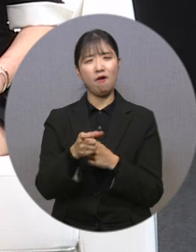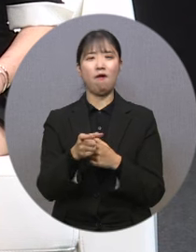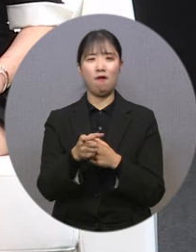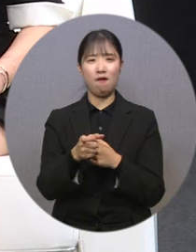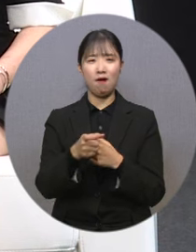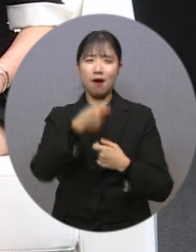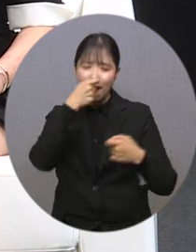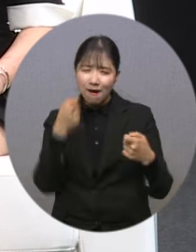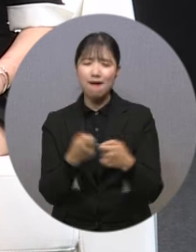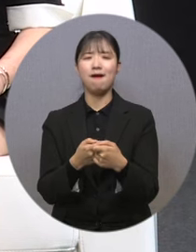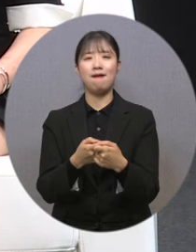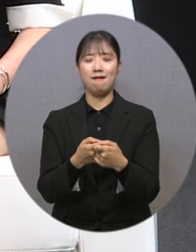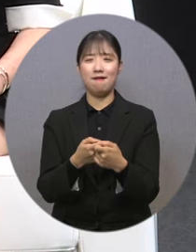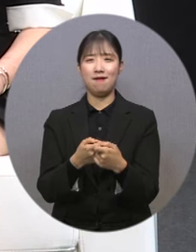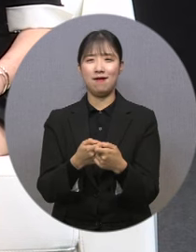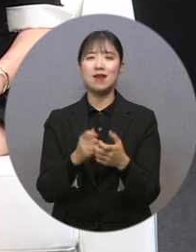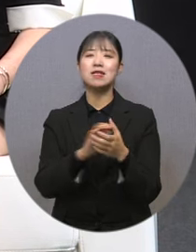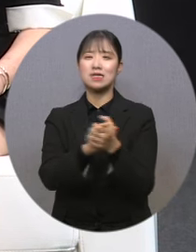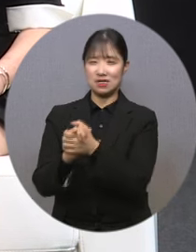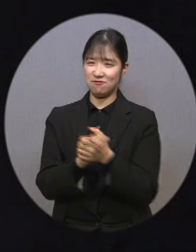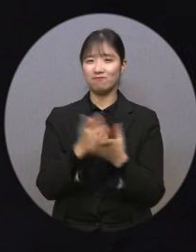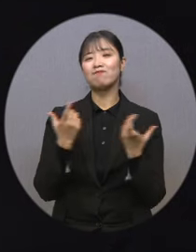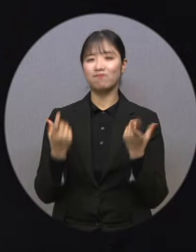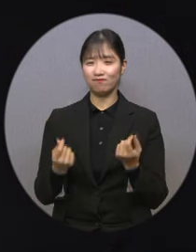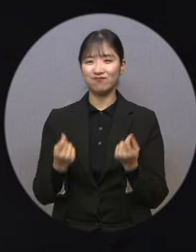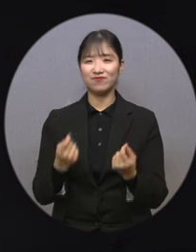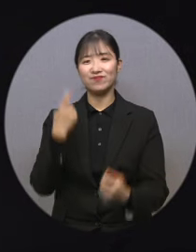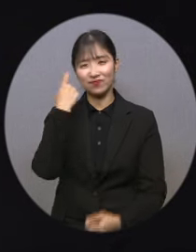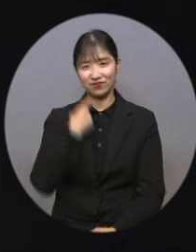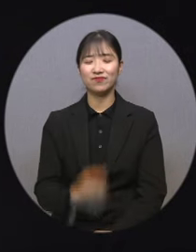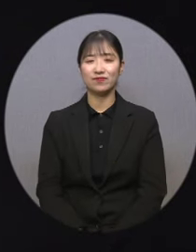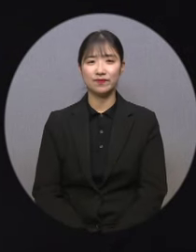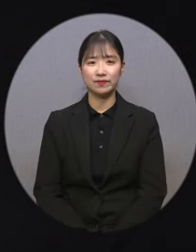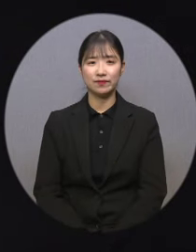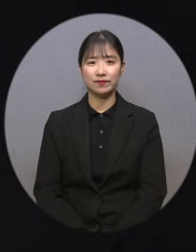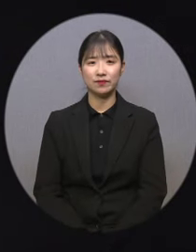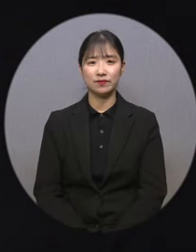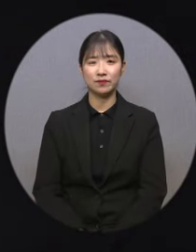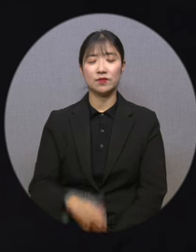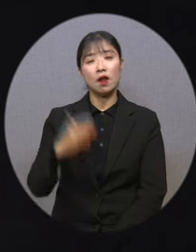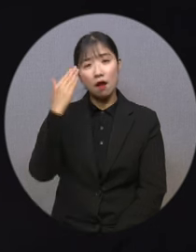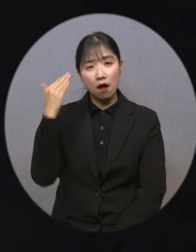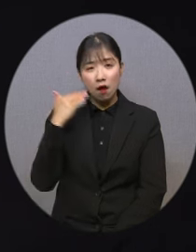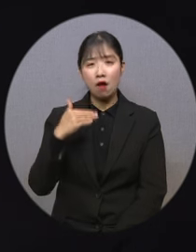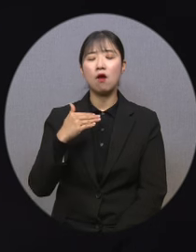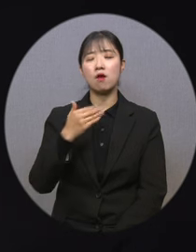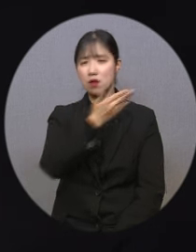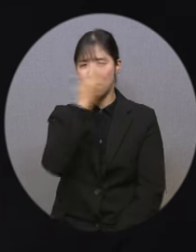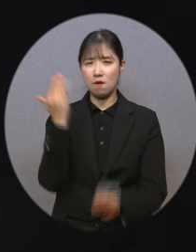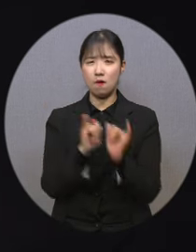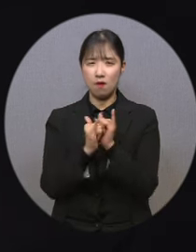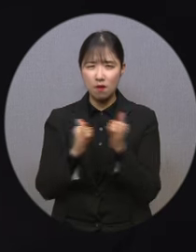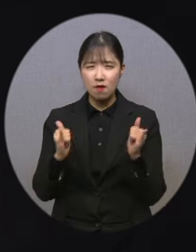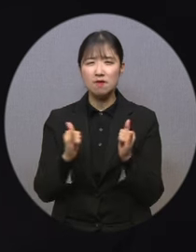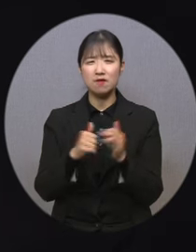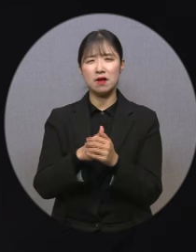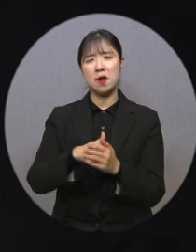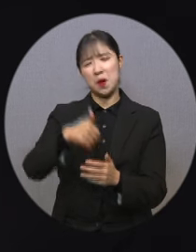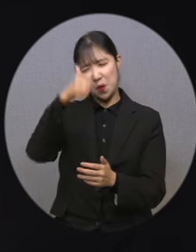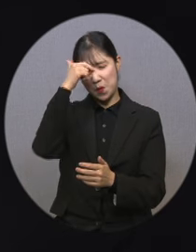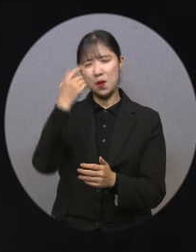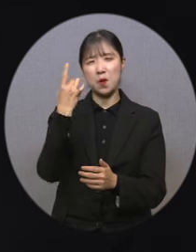가까운 사이 친구가 g 그렇습니다 그래서 청년 우리나라 정리한 들으니 기성 정치인들이